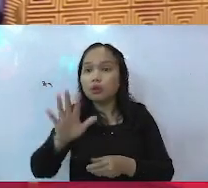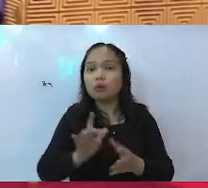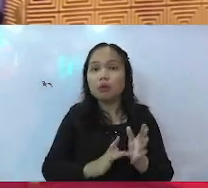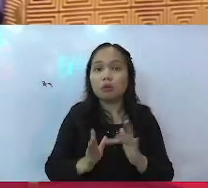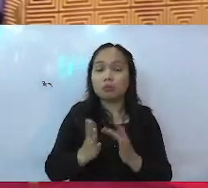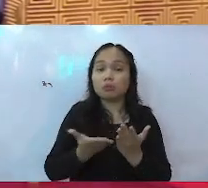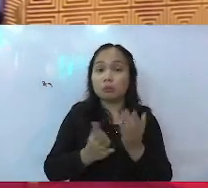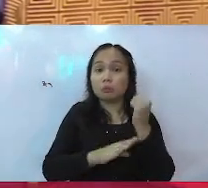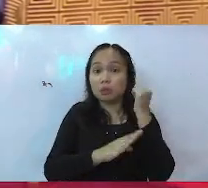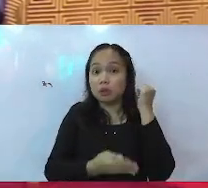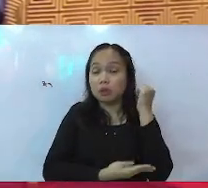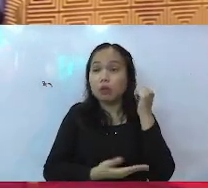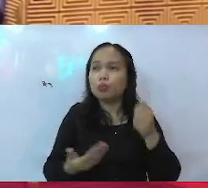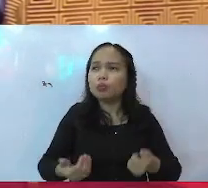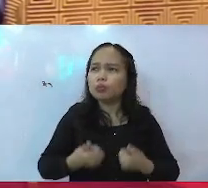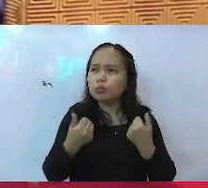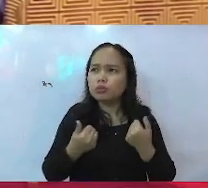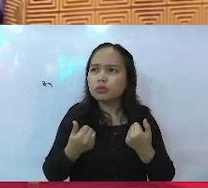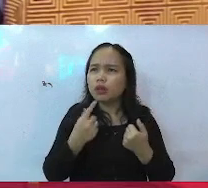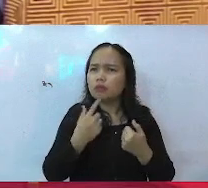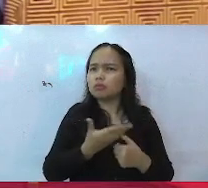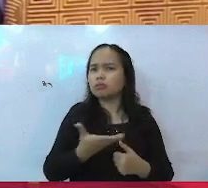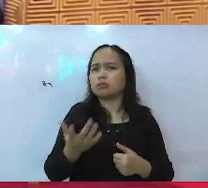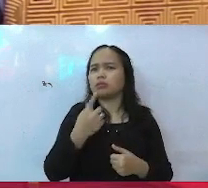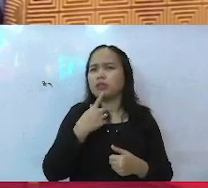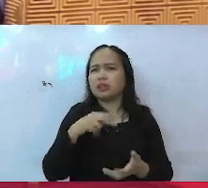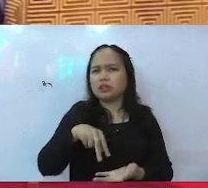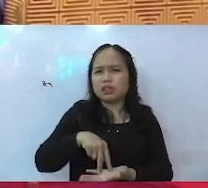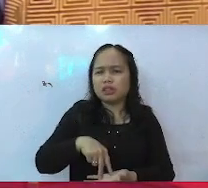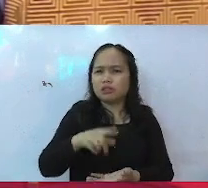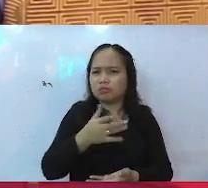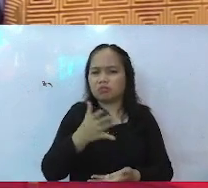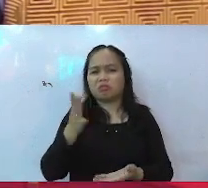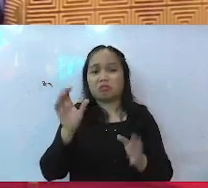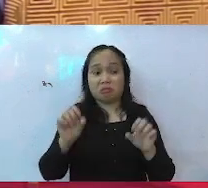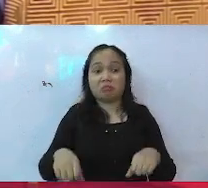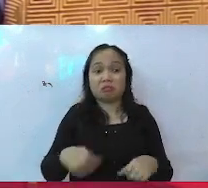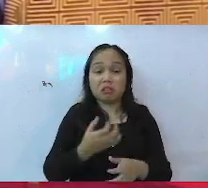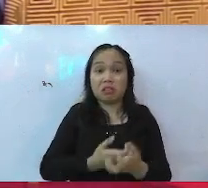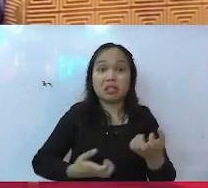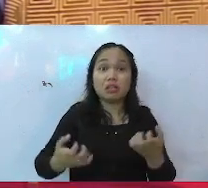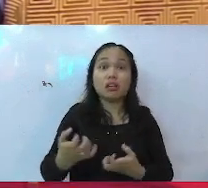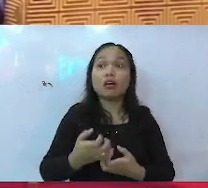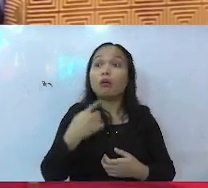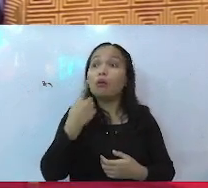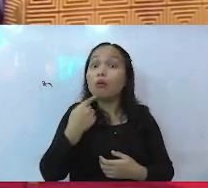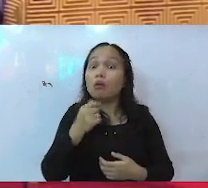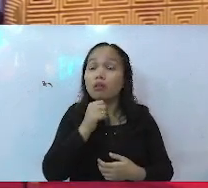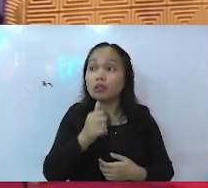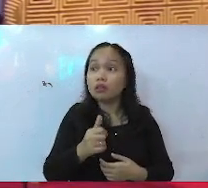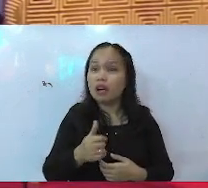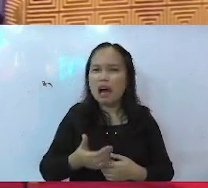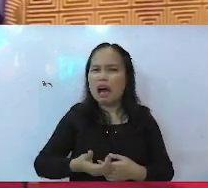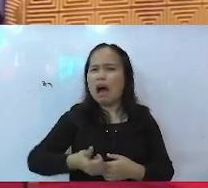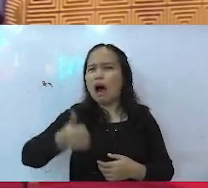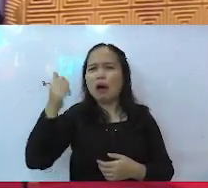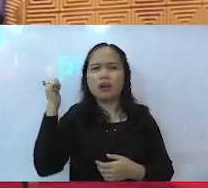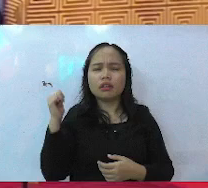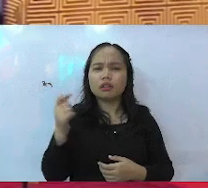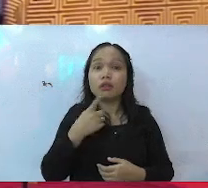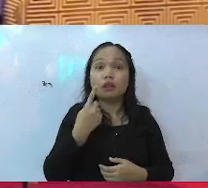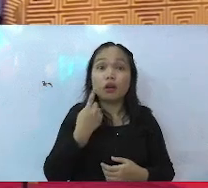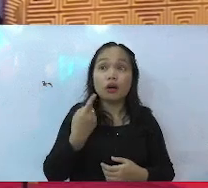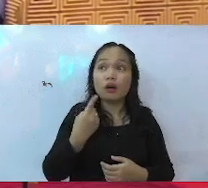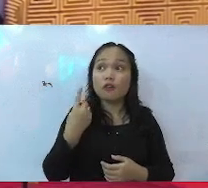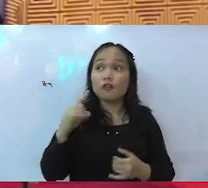ba o Ilan kaya niyong mag-stand up na ipagpalit yong mga umayaw ba umayaw ba doon sa unang